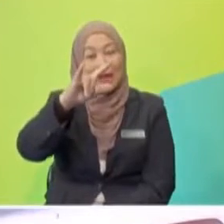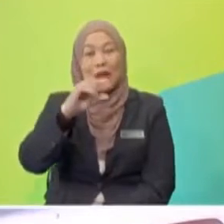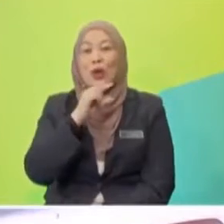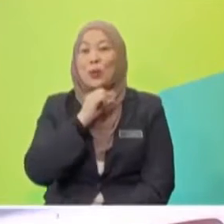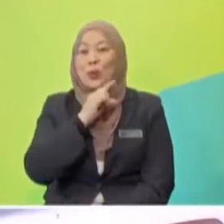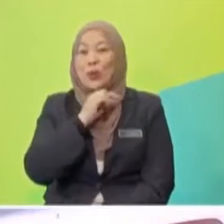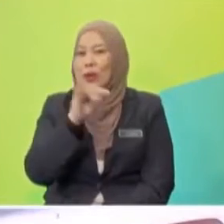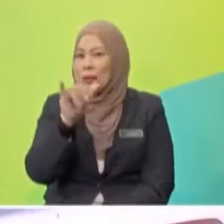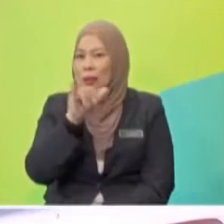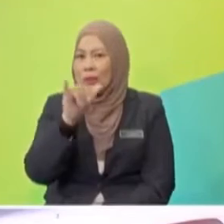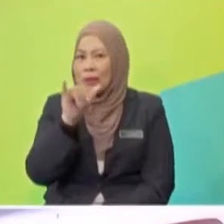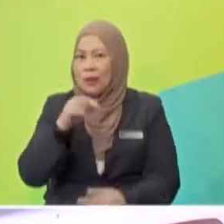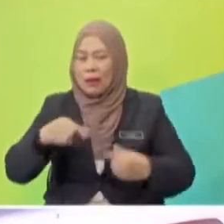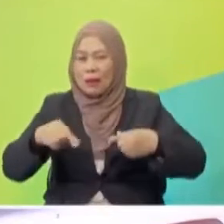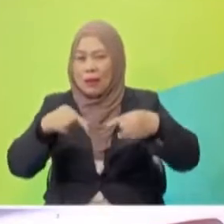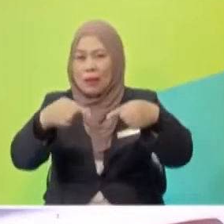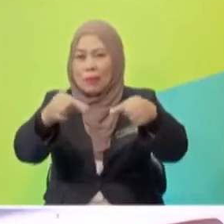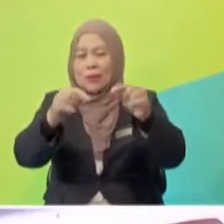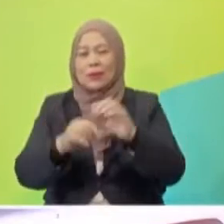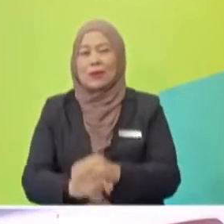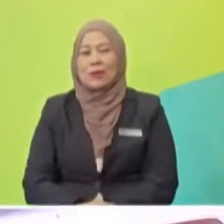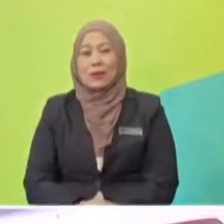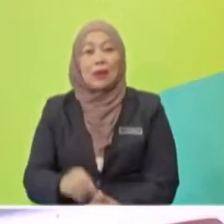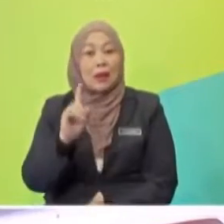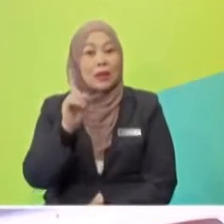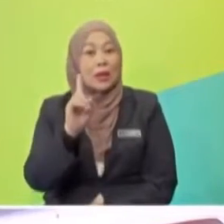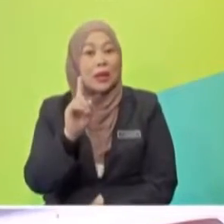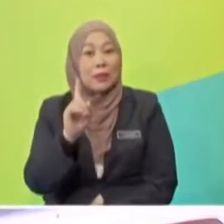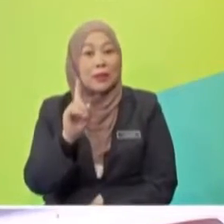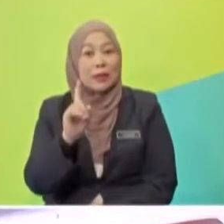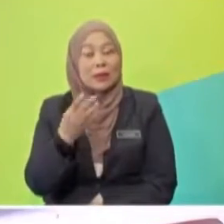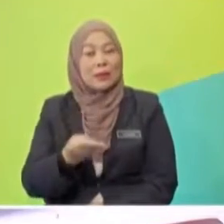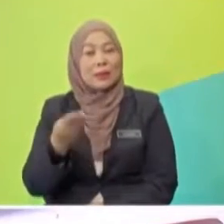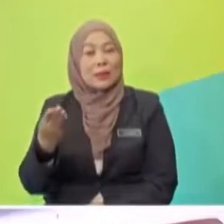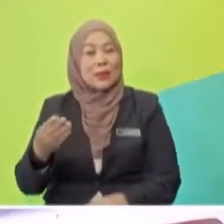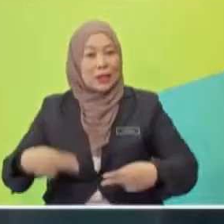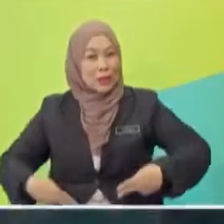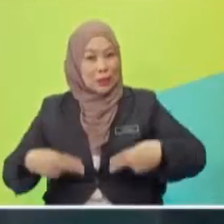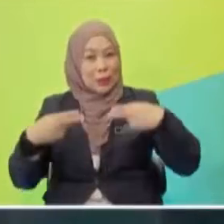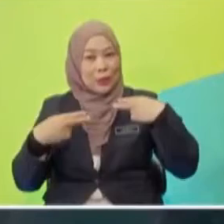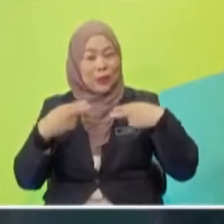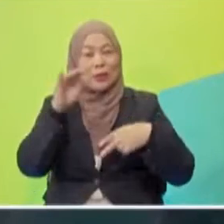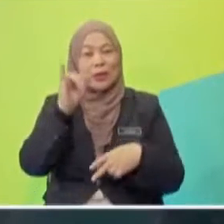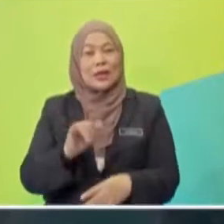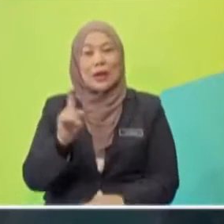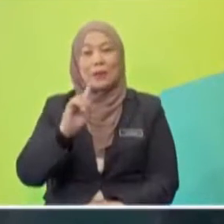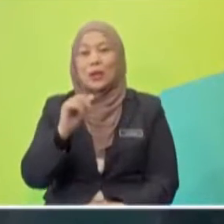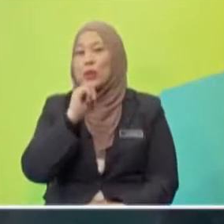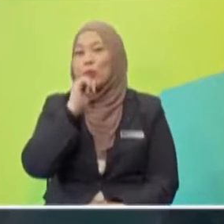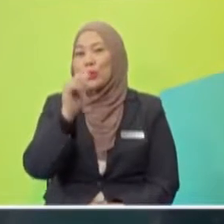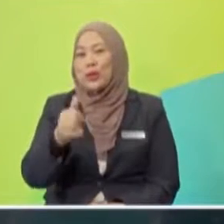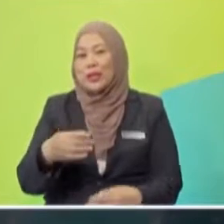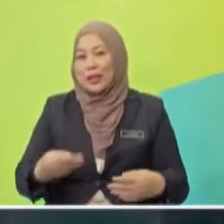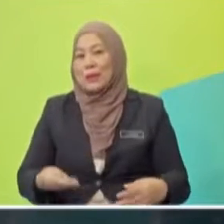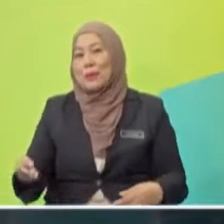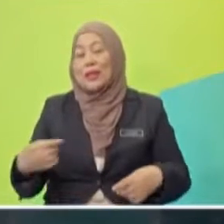sama-sama bergerak hmm tapi dia enggak tahu tak mana benda hidup mana Bukan benda hidup lama enggak